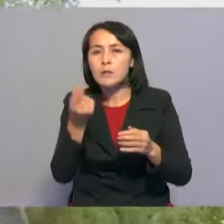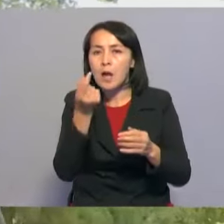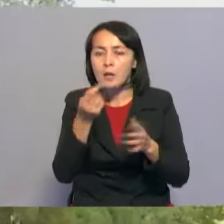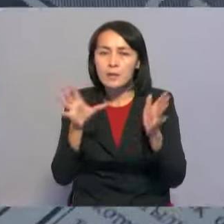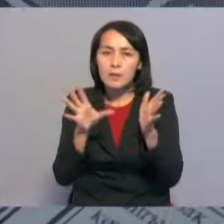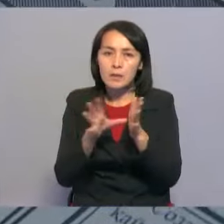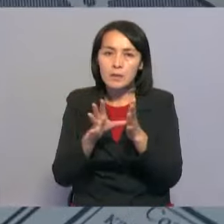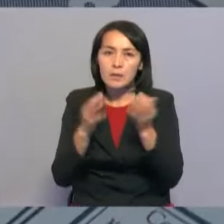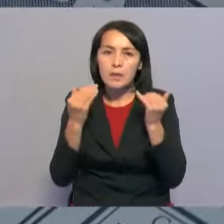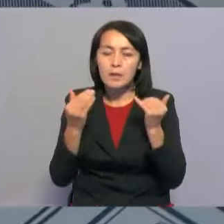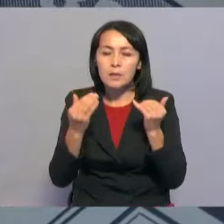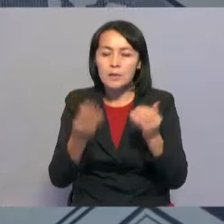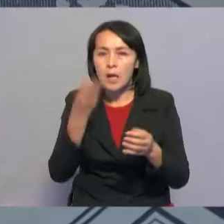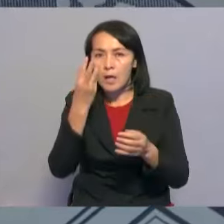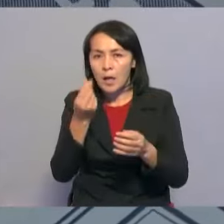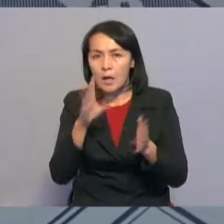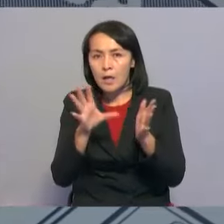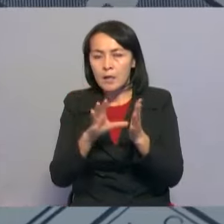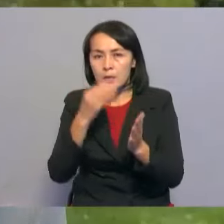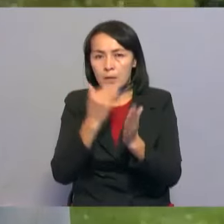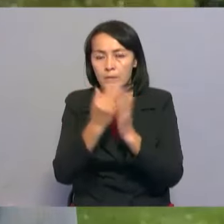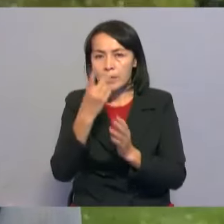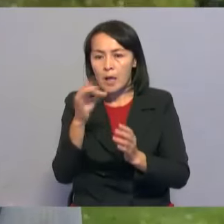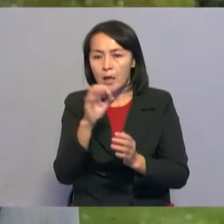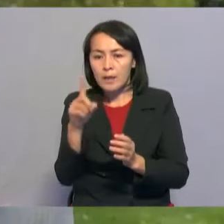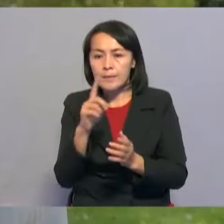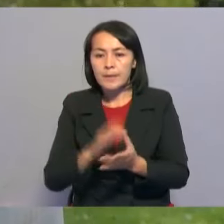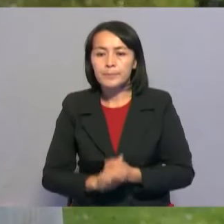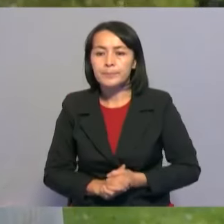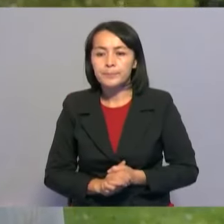дефицит электроэнергии, а цена на энергию выросла вдвое.